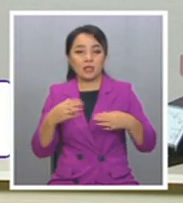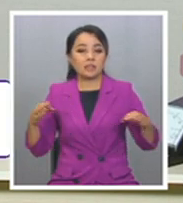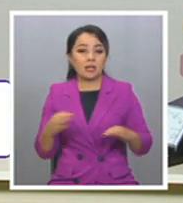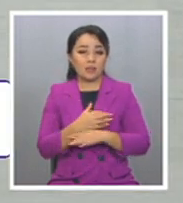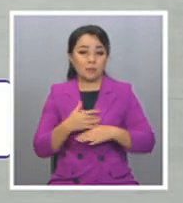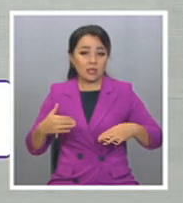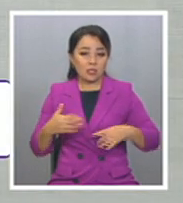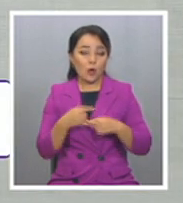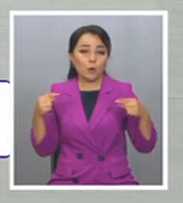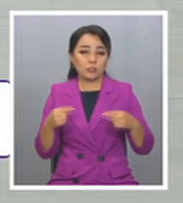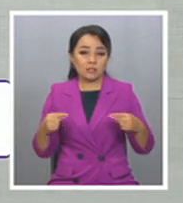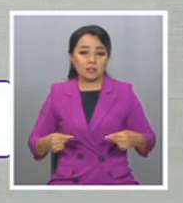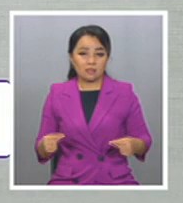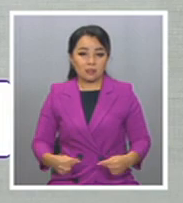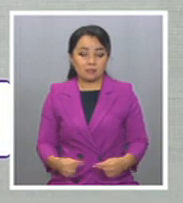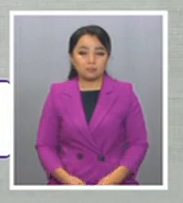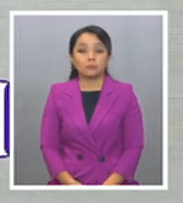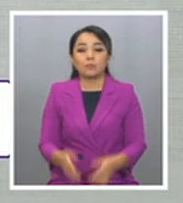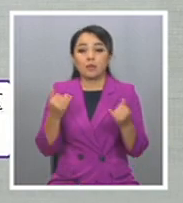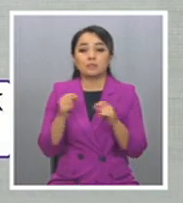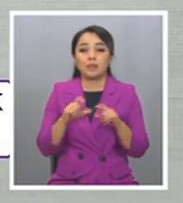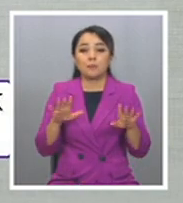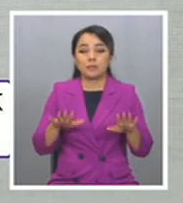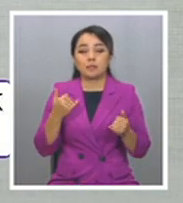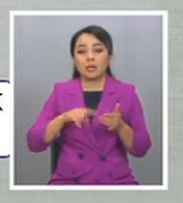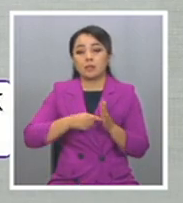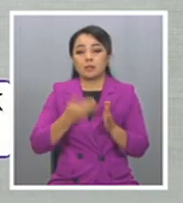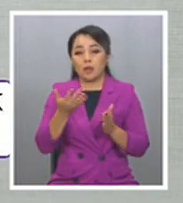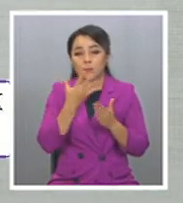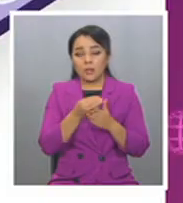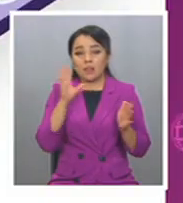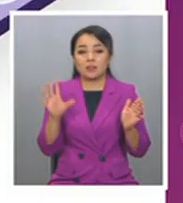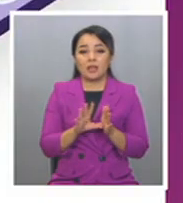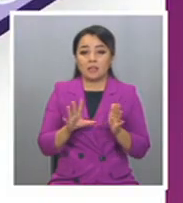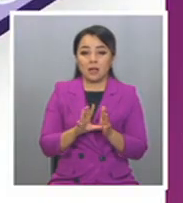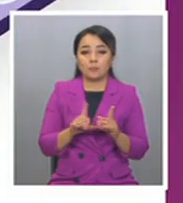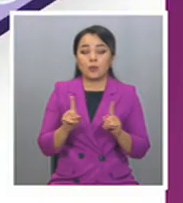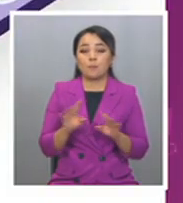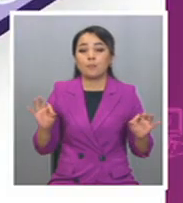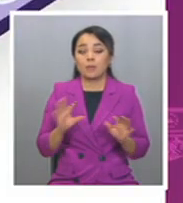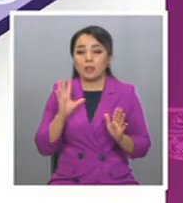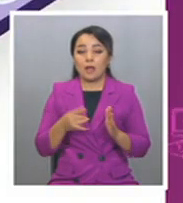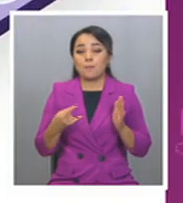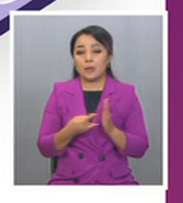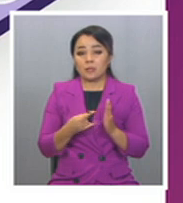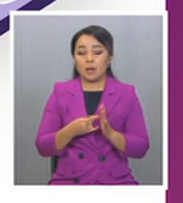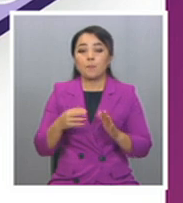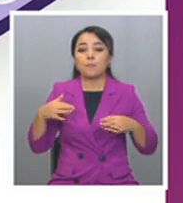ұқсастықтары. Оқу мақсатына сәйкес, бүгінгі сабақта біз электромагниттік және механикалық тербелістердің